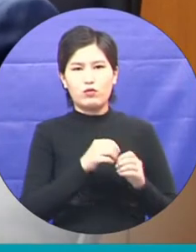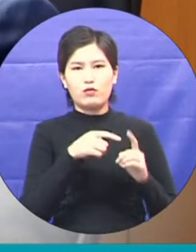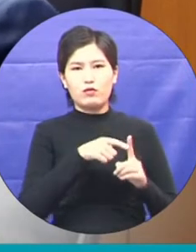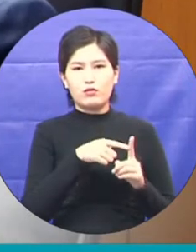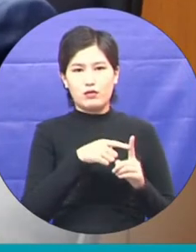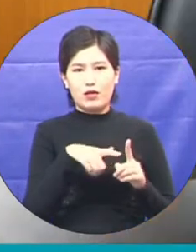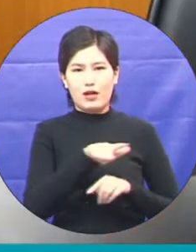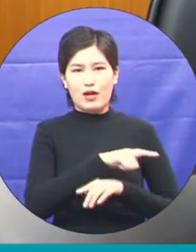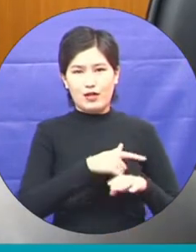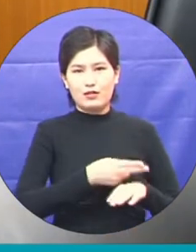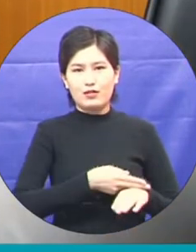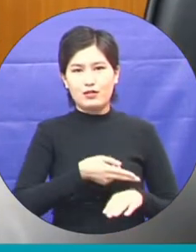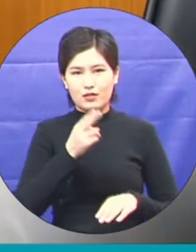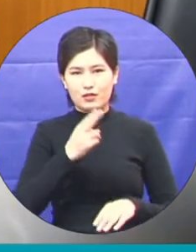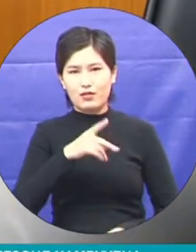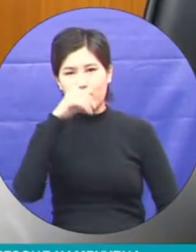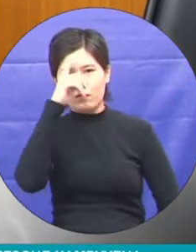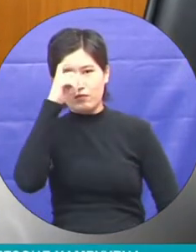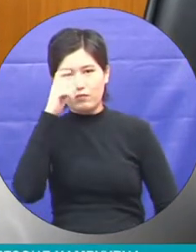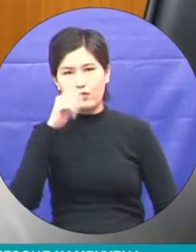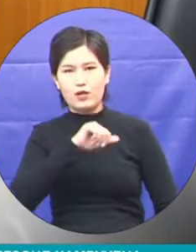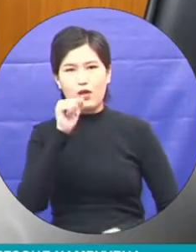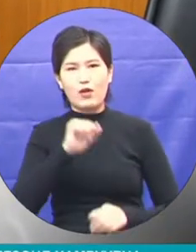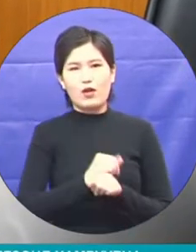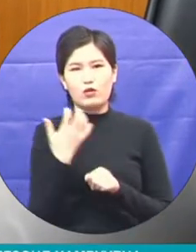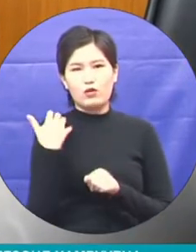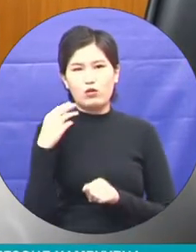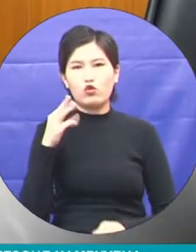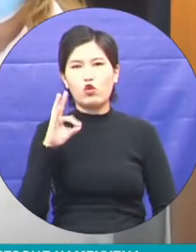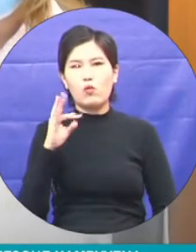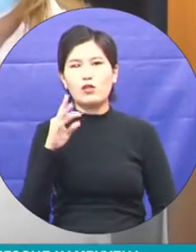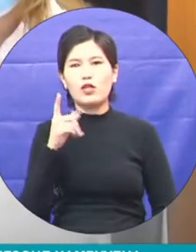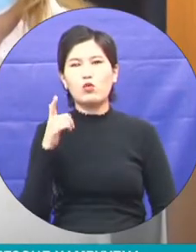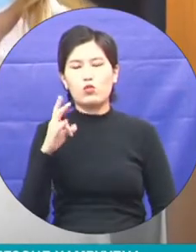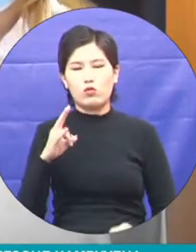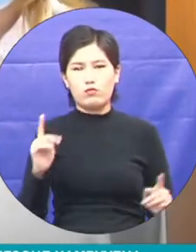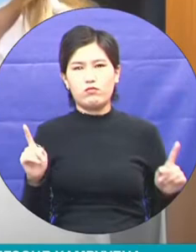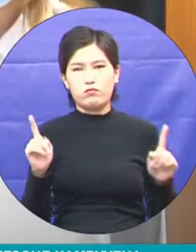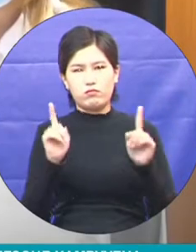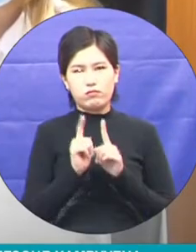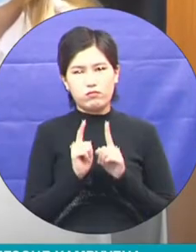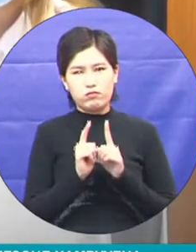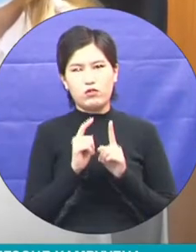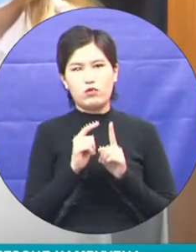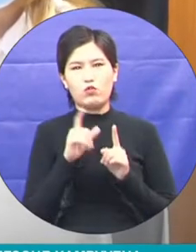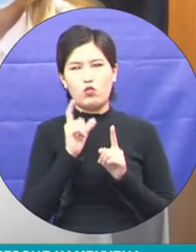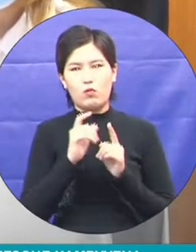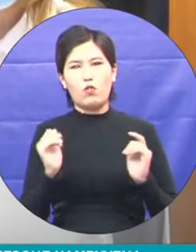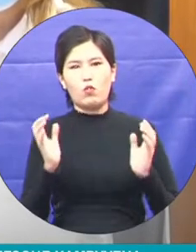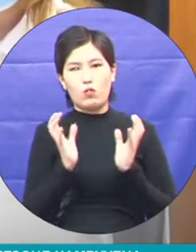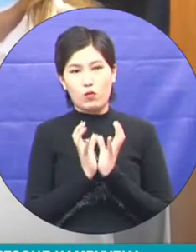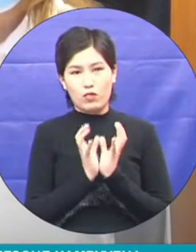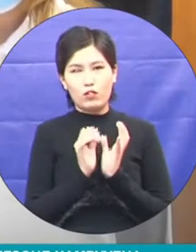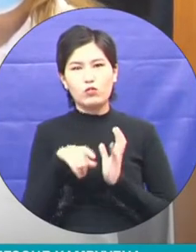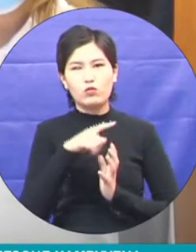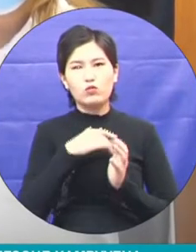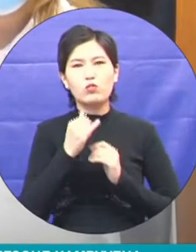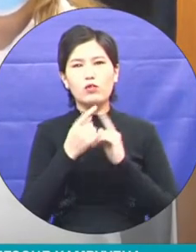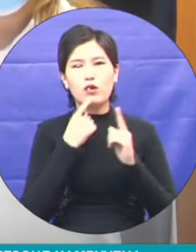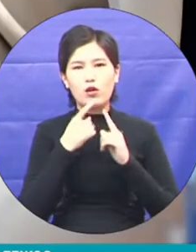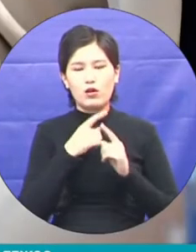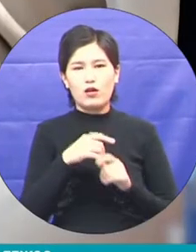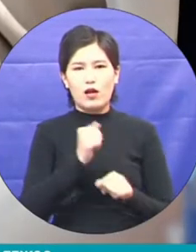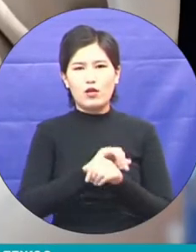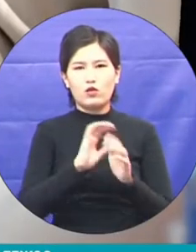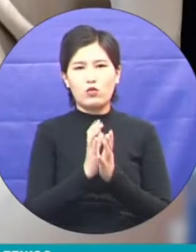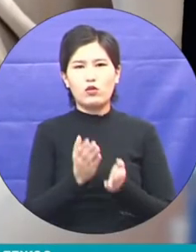хөгжил боловсрол эрүүл мэндийн асуудал хариуцсан орлогч Төмөр Төмөө Тэргүүтэй албаны төлөөлөлттэй уулзалт хийлээ. Уулзалтаараа хөдөлмөр эрхлэл